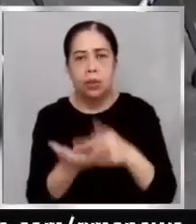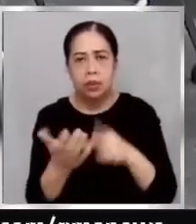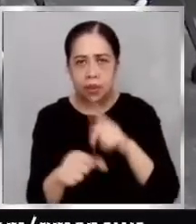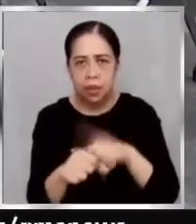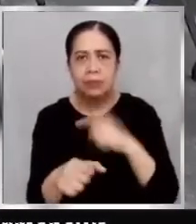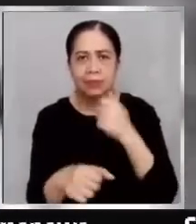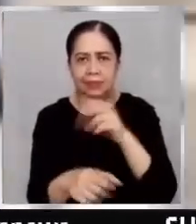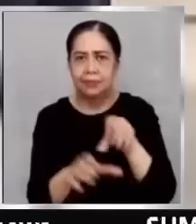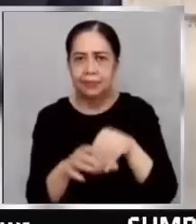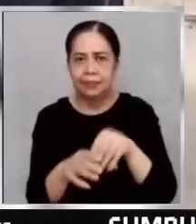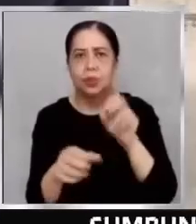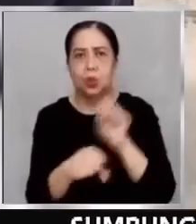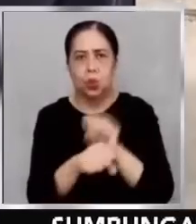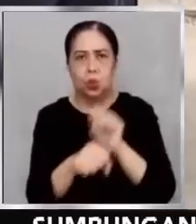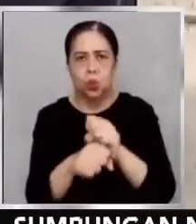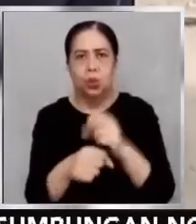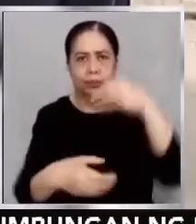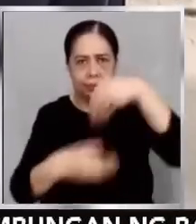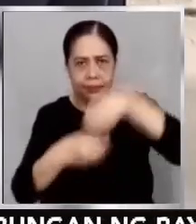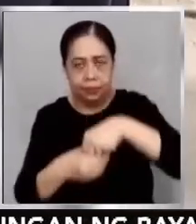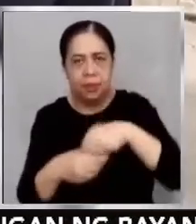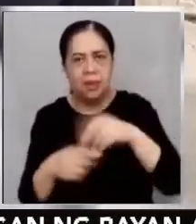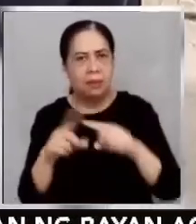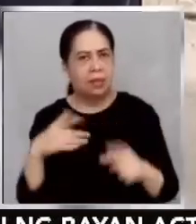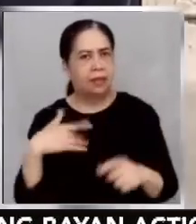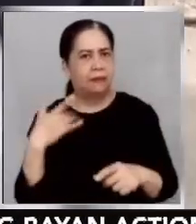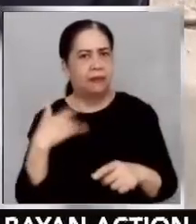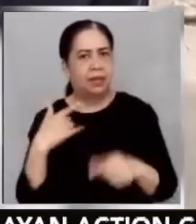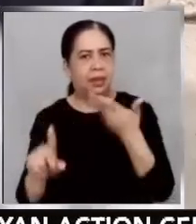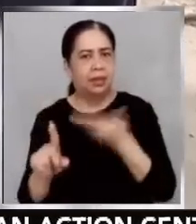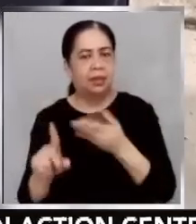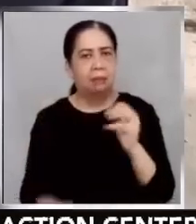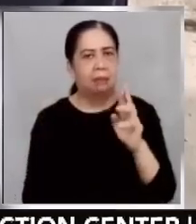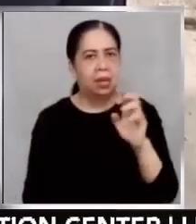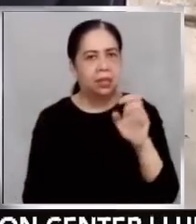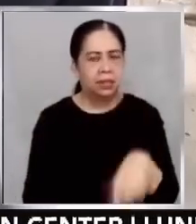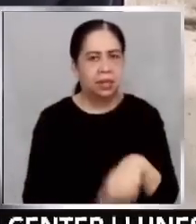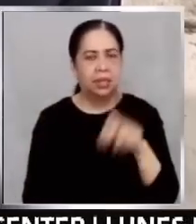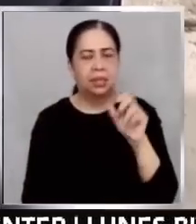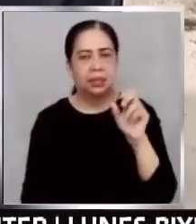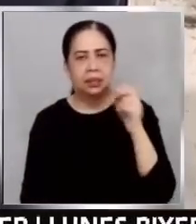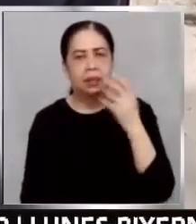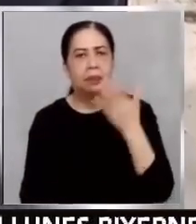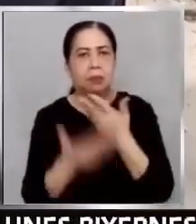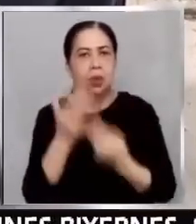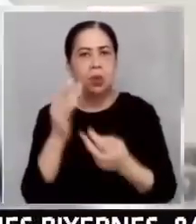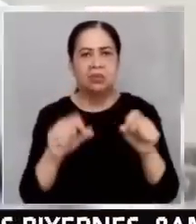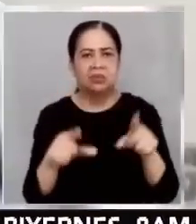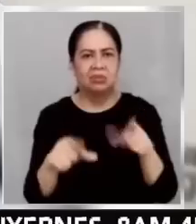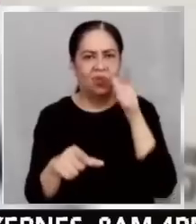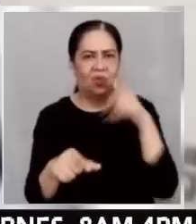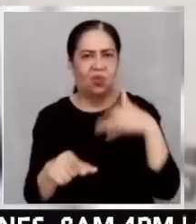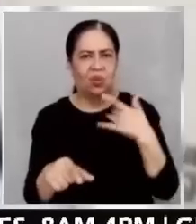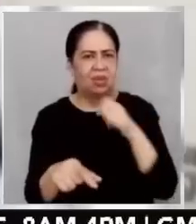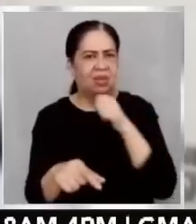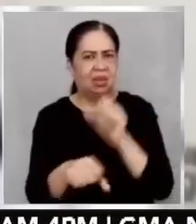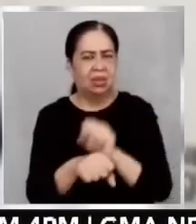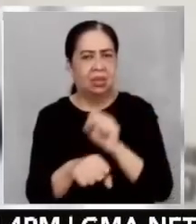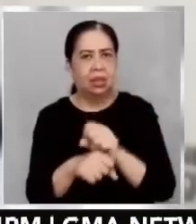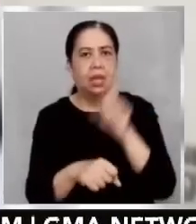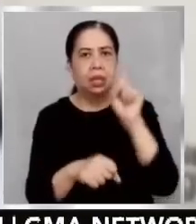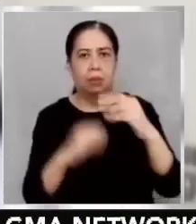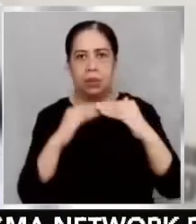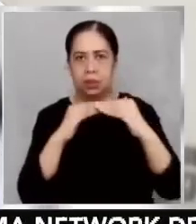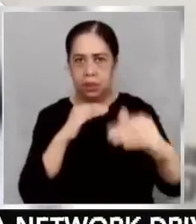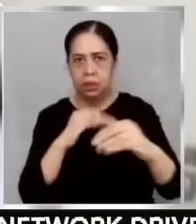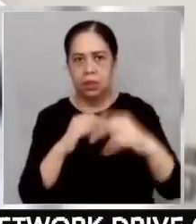kanilang employment rate. Pero pakiramdam ni na Maricela Terena, parehong sales agent, hindi sila employed. Ang kailangan, yung stable na monthly